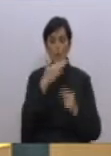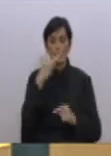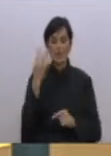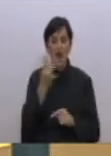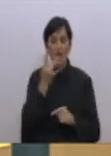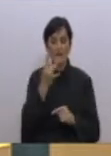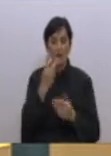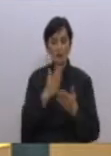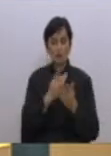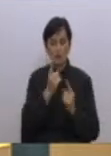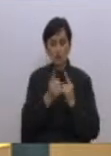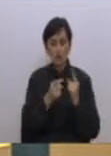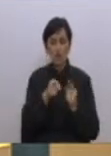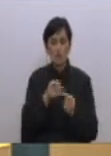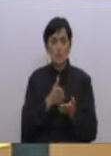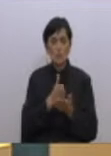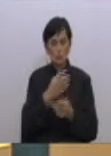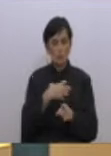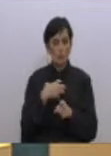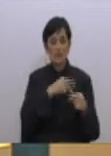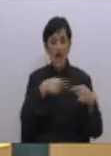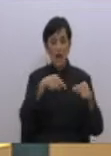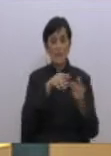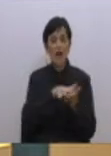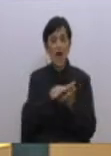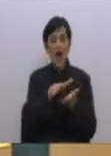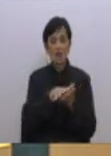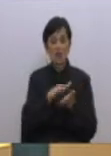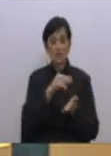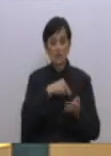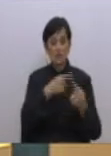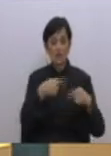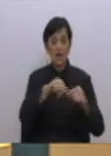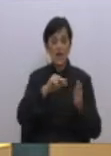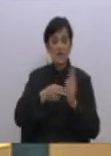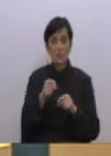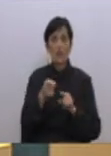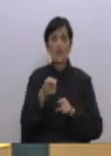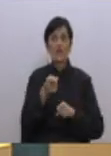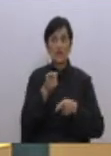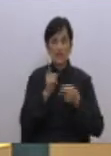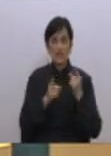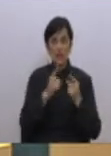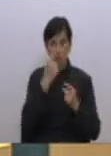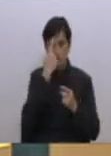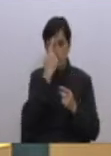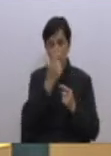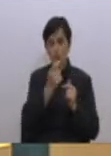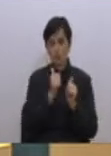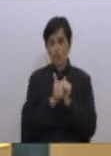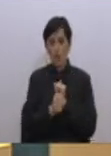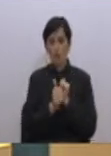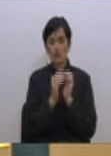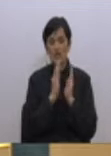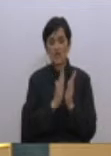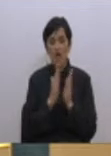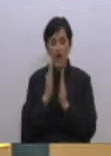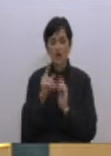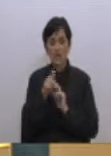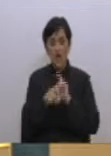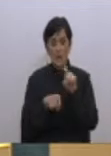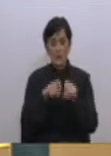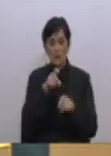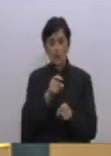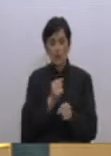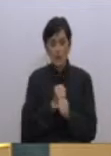ხდება. ამ მიმართულებით მნიშვნელოვანია მხარჯავმა და საბიუჯეტო ორგანიზაციებმა პროგნოზების განსაზღვრისკენ გადადგა